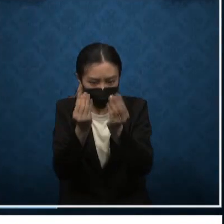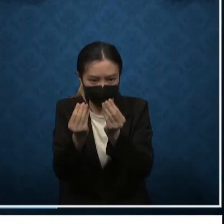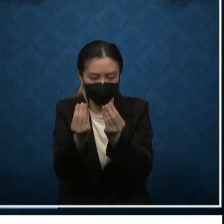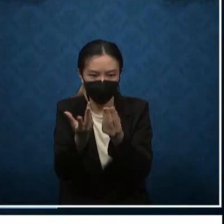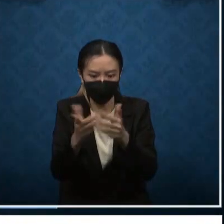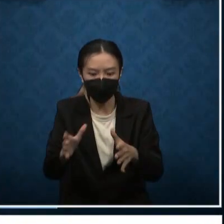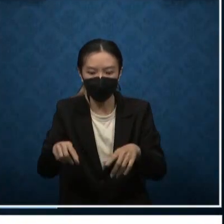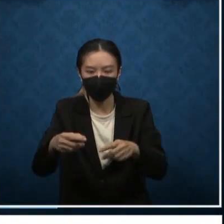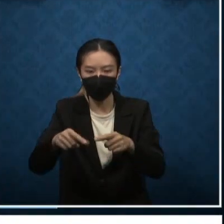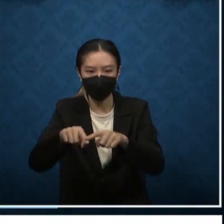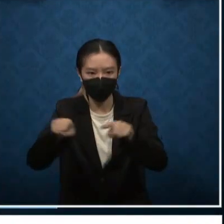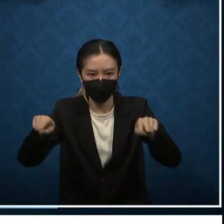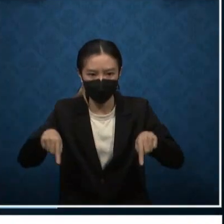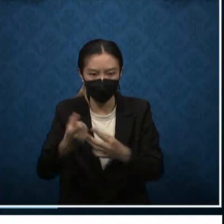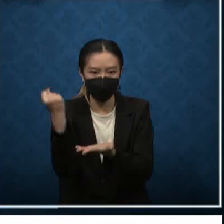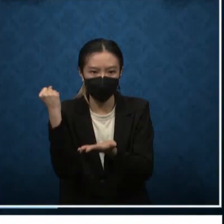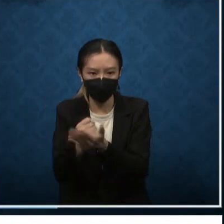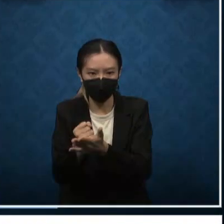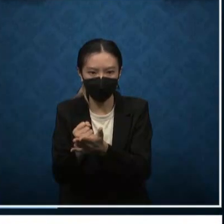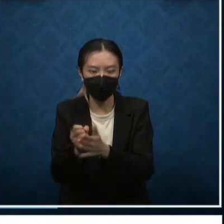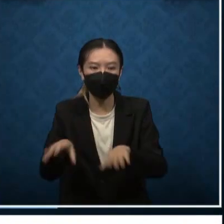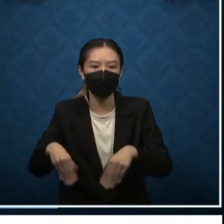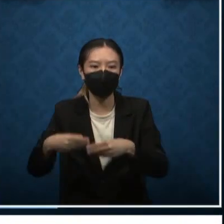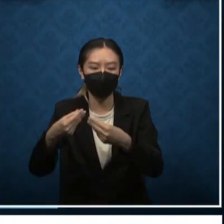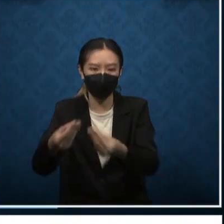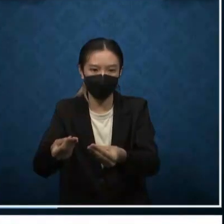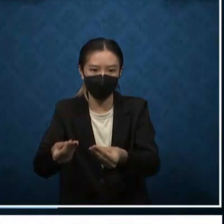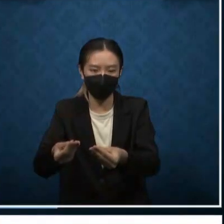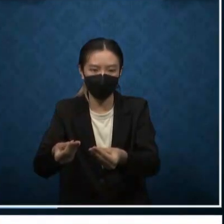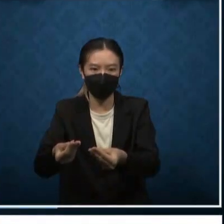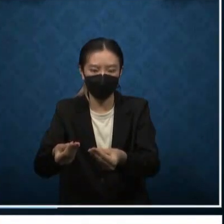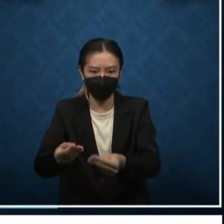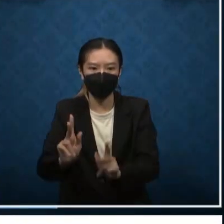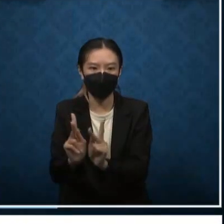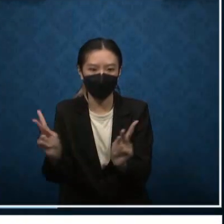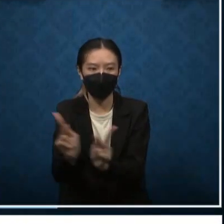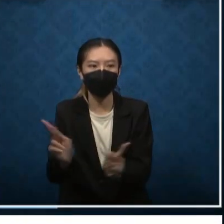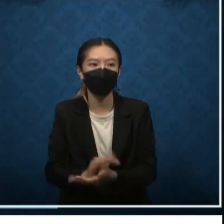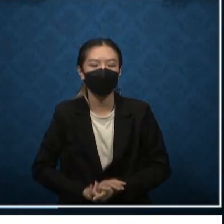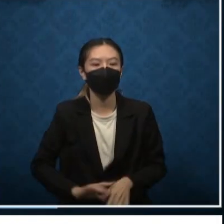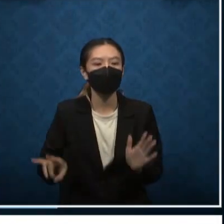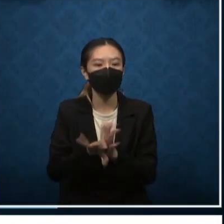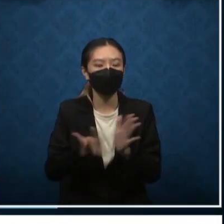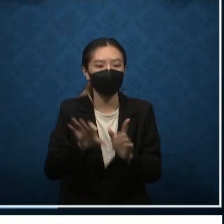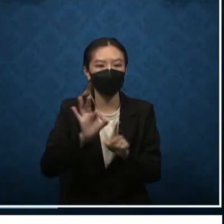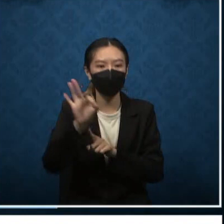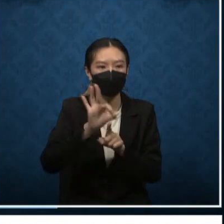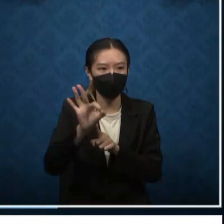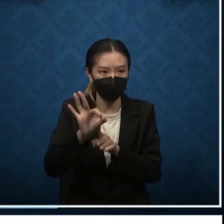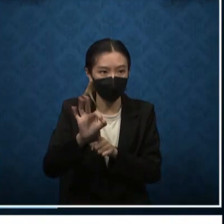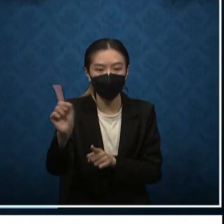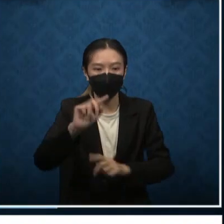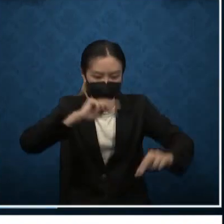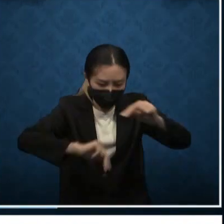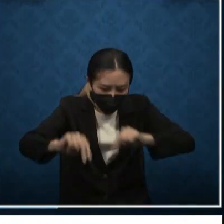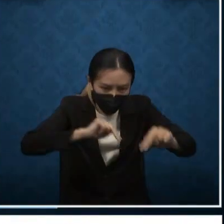หรอประกัดนี้บัตรให้กรรการสอสอปราตอด้วยปาชกสุดท้ายนะครับปัหาที่คนพบกคอปัหาเรื่องการตรวจสอ